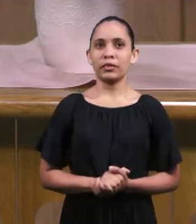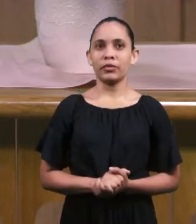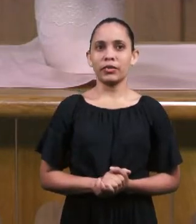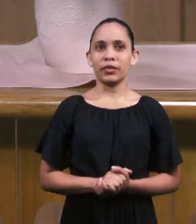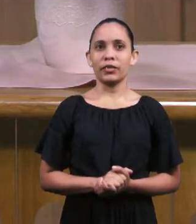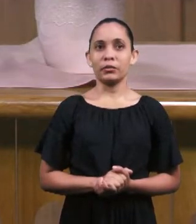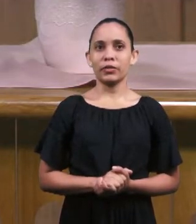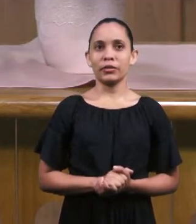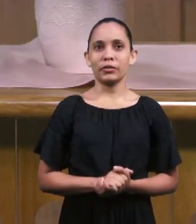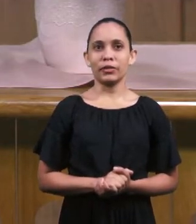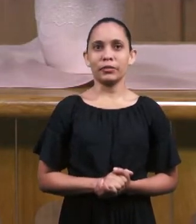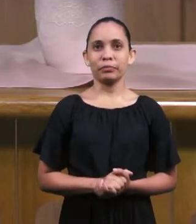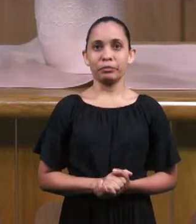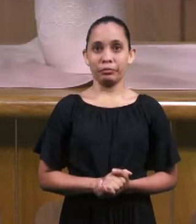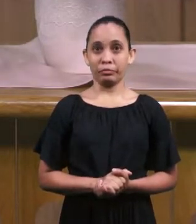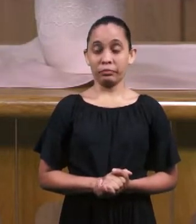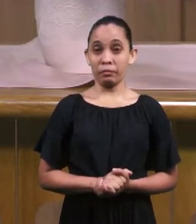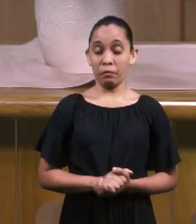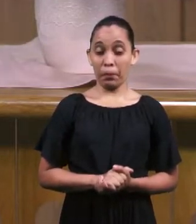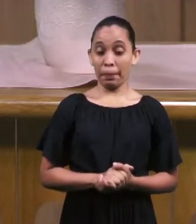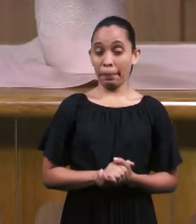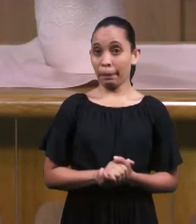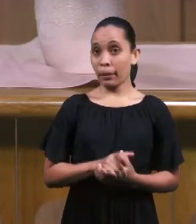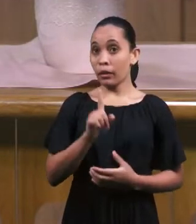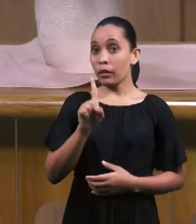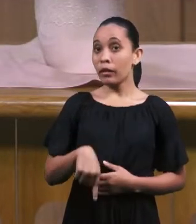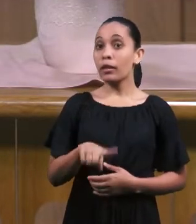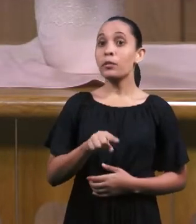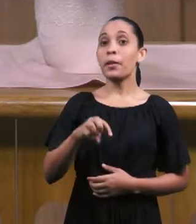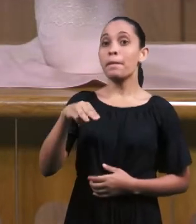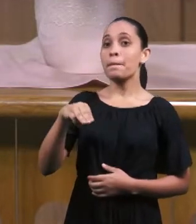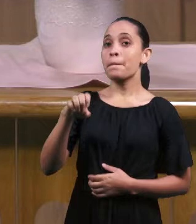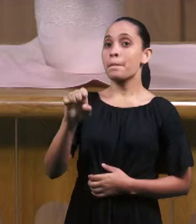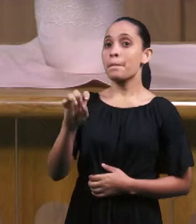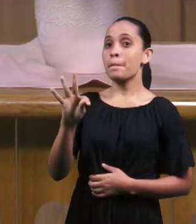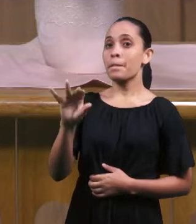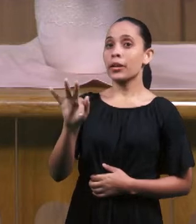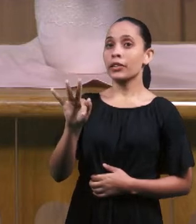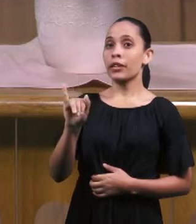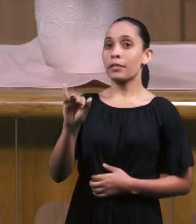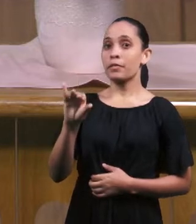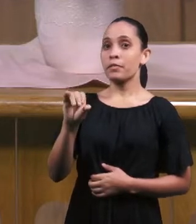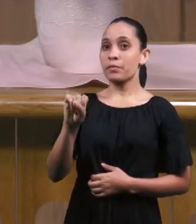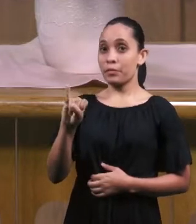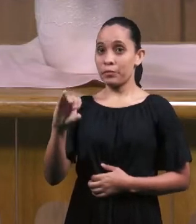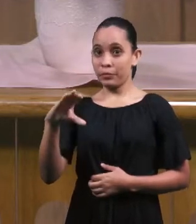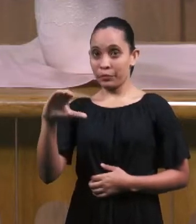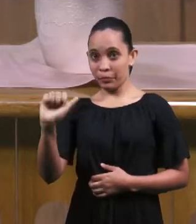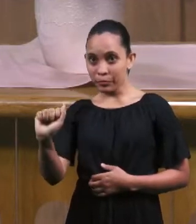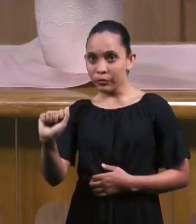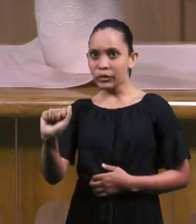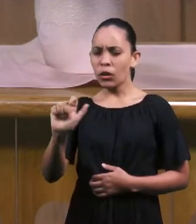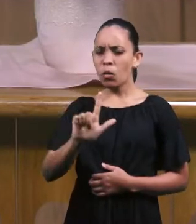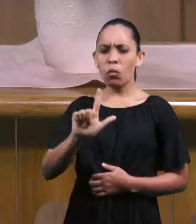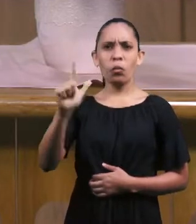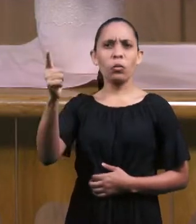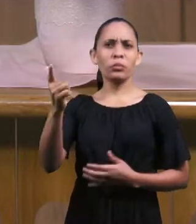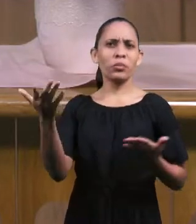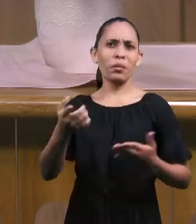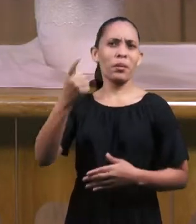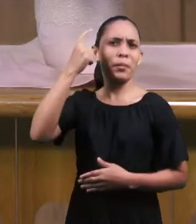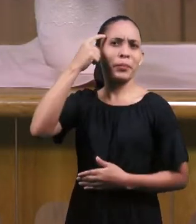pensée qui sortait de la métaphysique pour entrer dans une autre connaissance, une autre mesure.